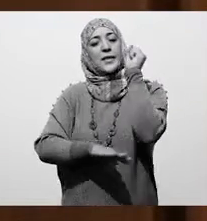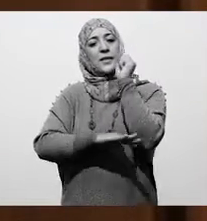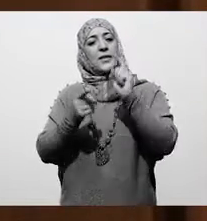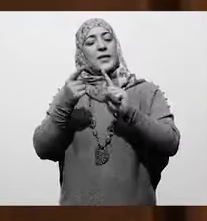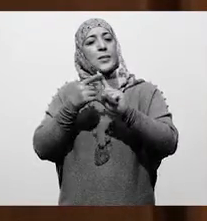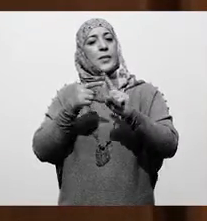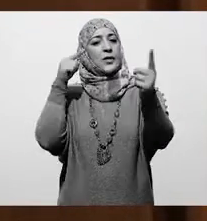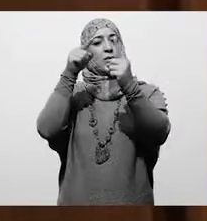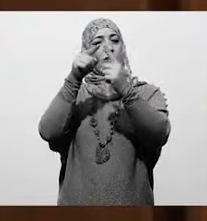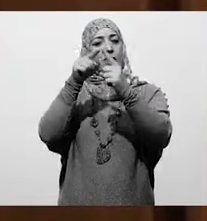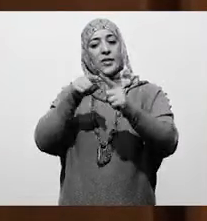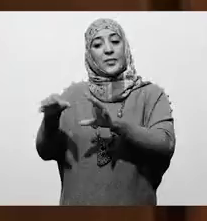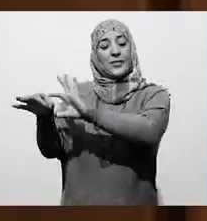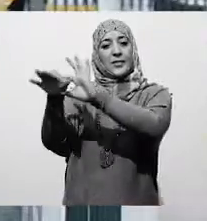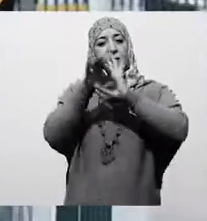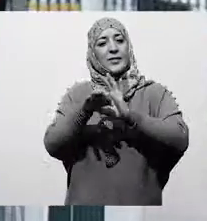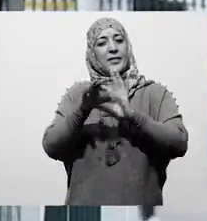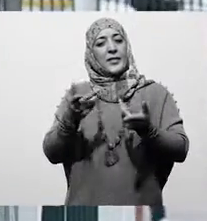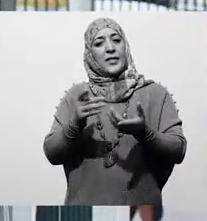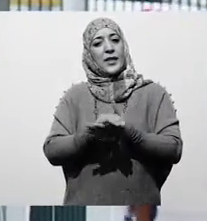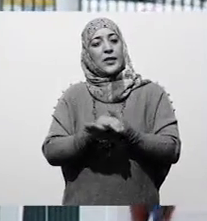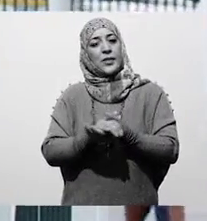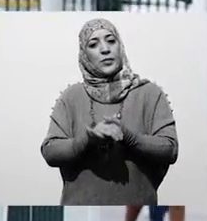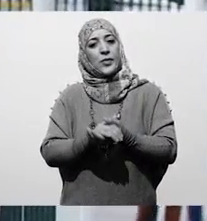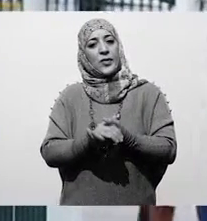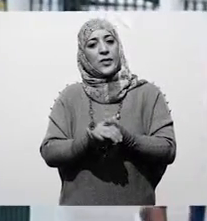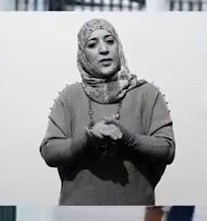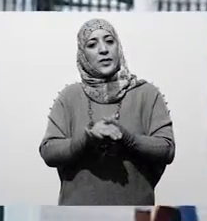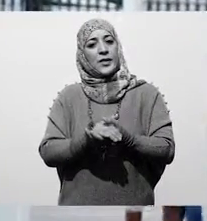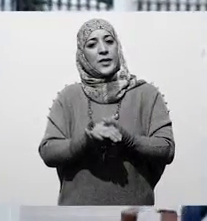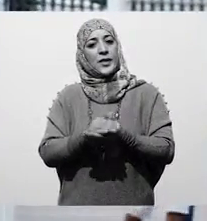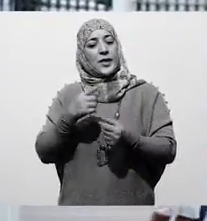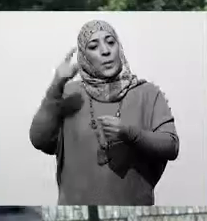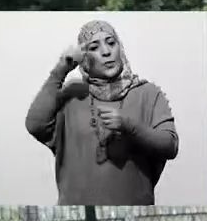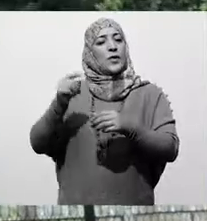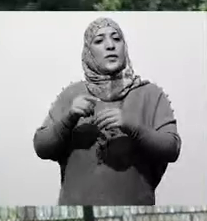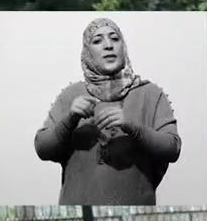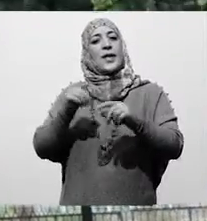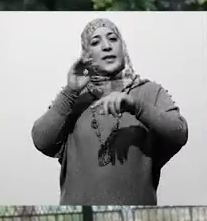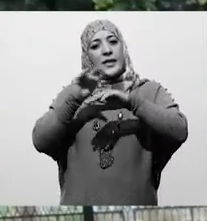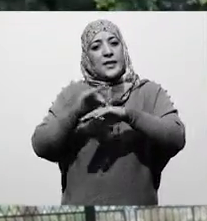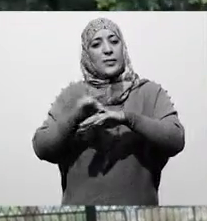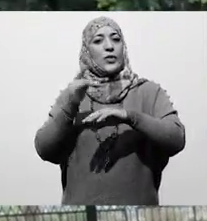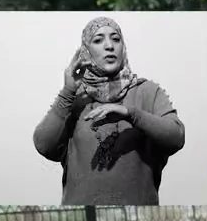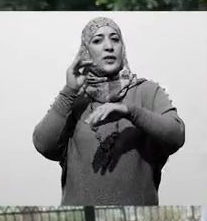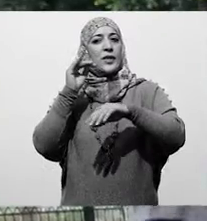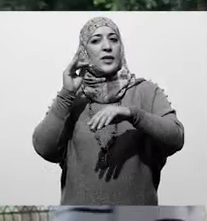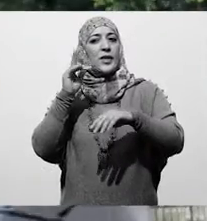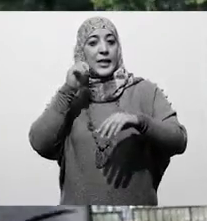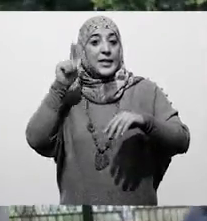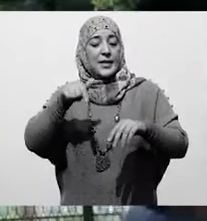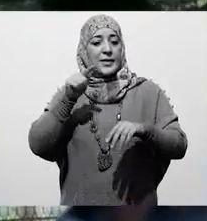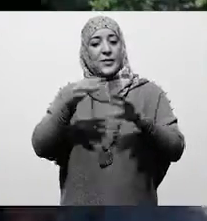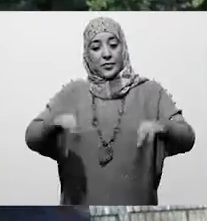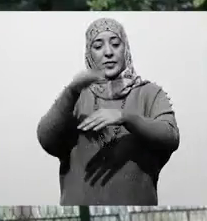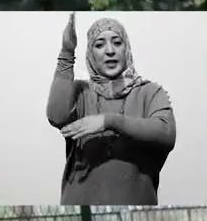actuellement, c'est d'accompagner, pousser, militer, inciter l'État à